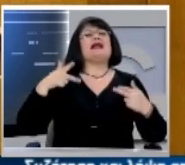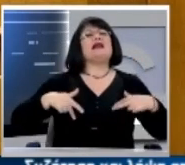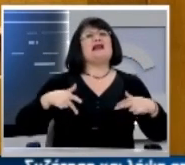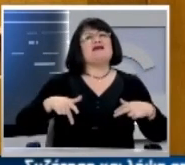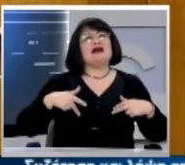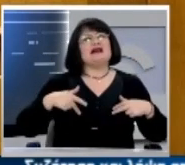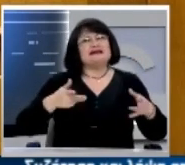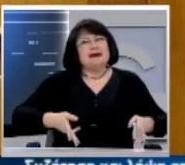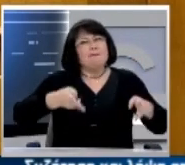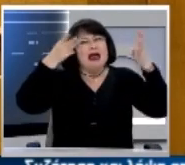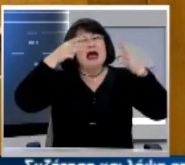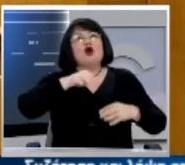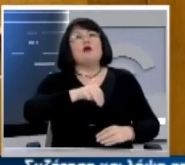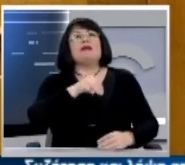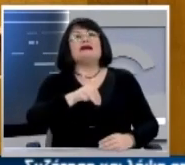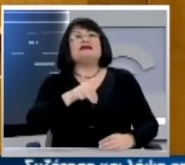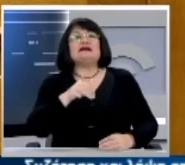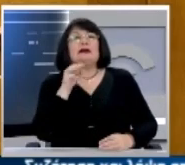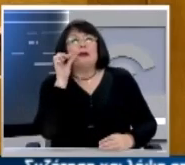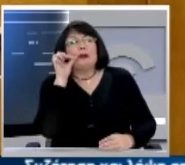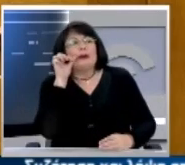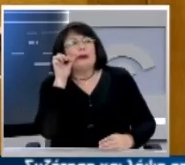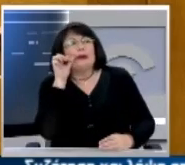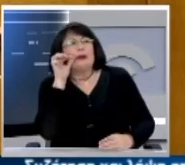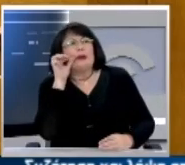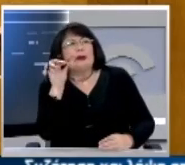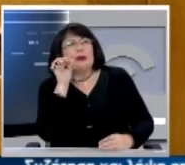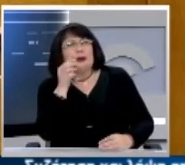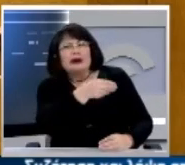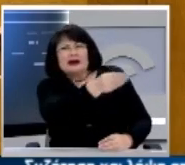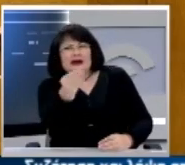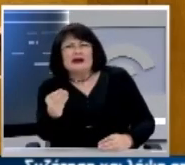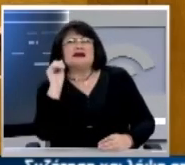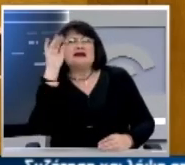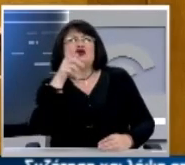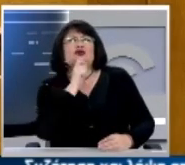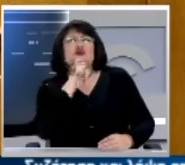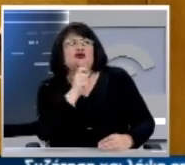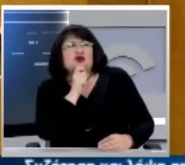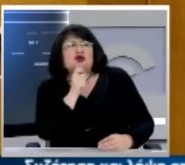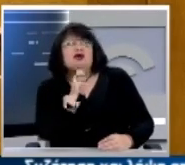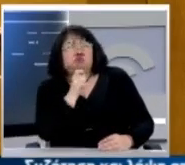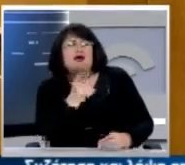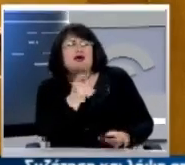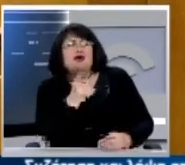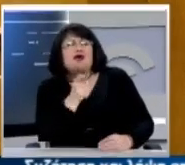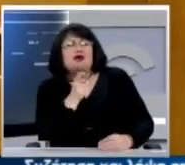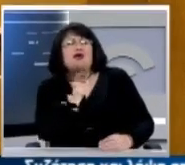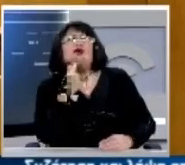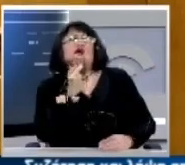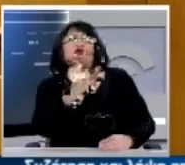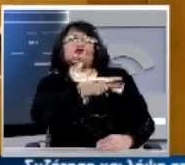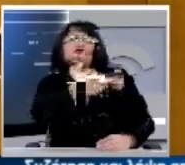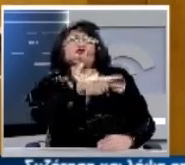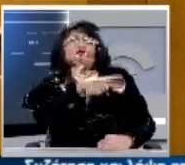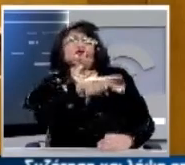Μαξίμου μοίραζε χασίς, λέει, σε ξένους ανταποκριτές, σε αποκριτές του τύπου, ώστε να ασκούν κριτική στον κύριο Μητσοτάκη.